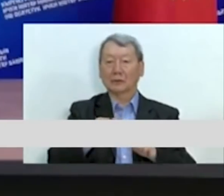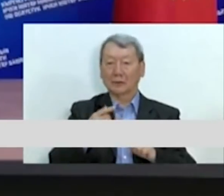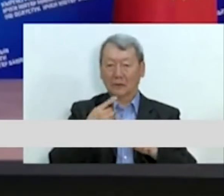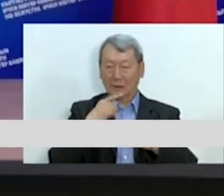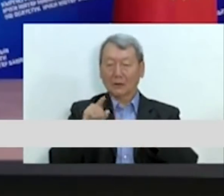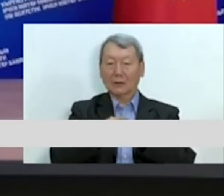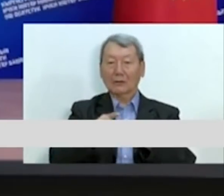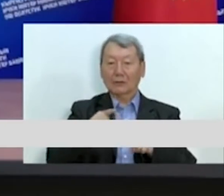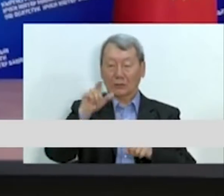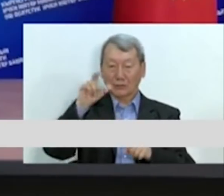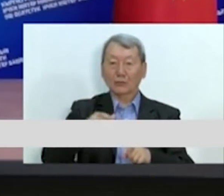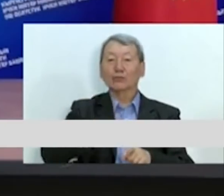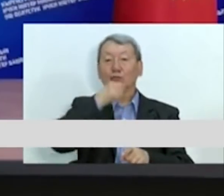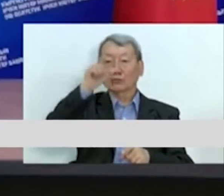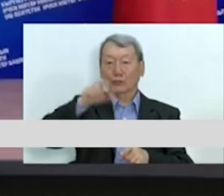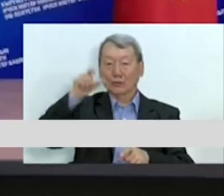Ушундай аксакалдар, ушундай